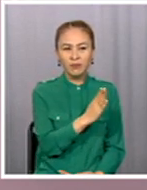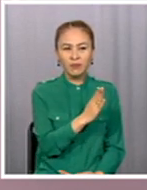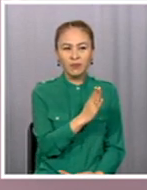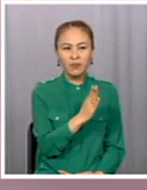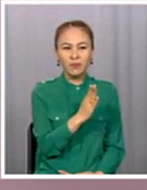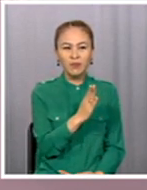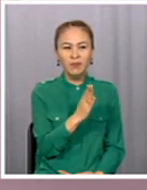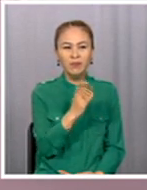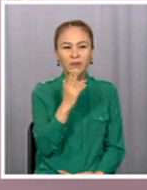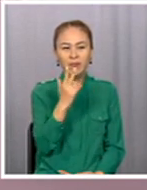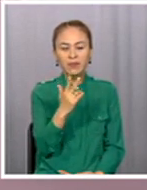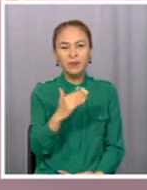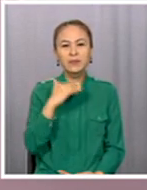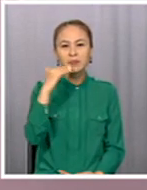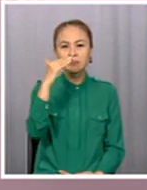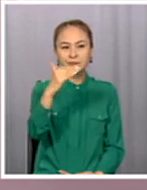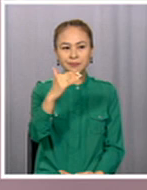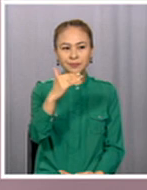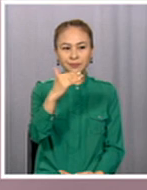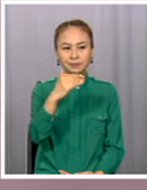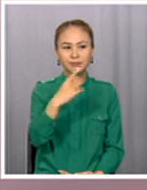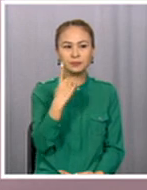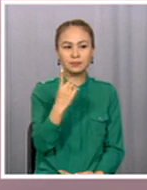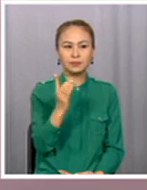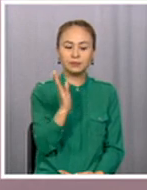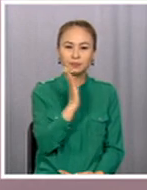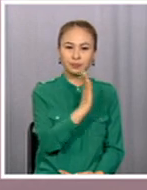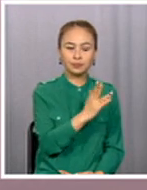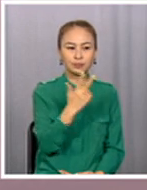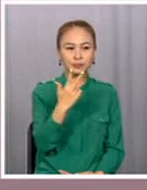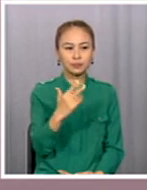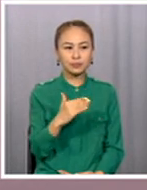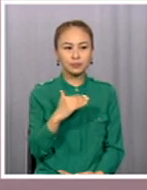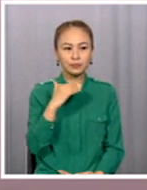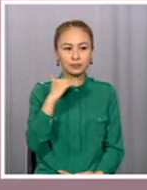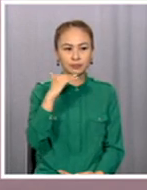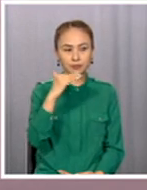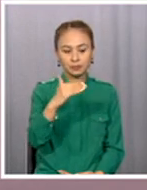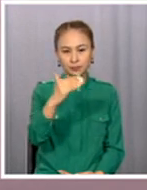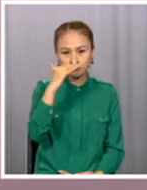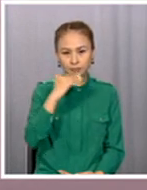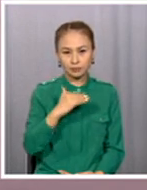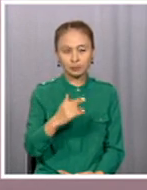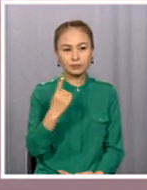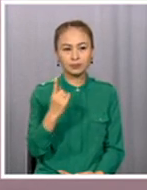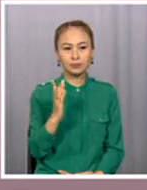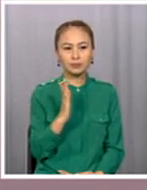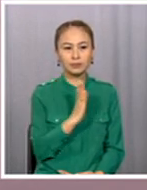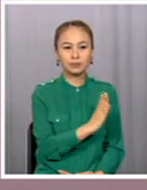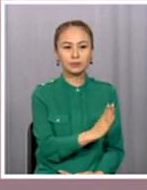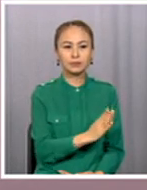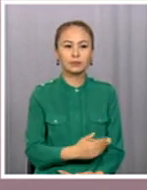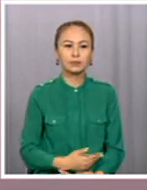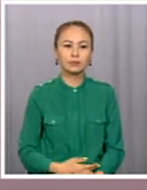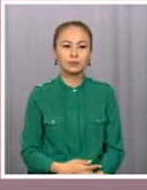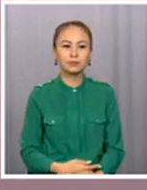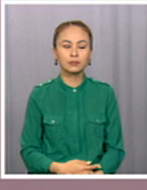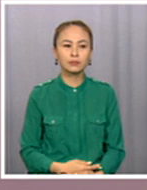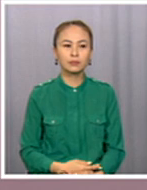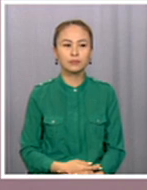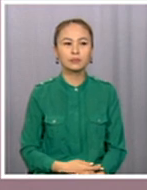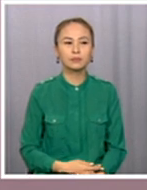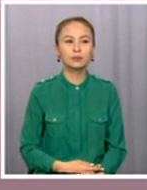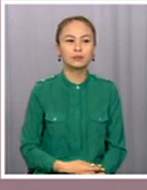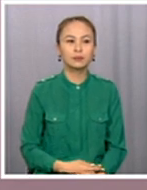солға, үш тор көз жоғары, бір тор көз солға, үш тор көз